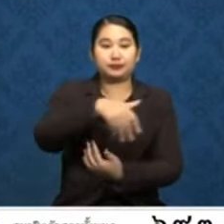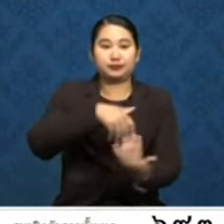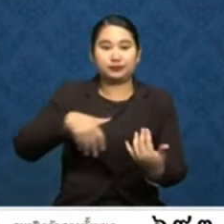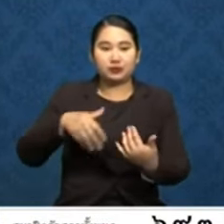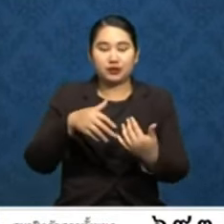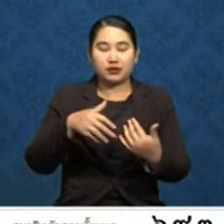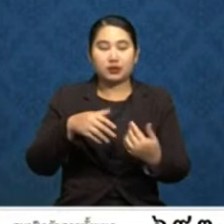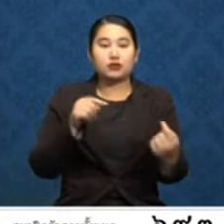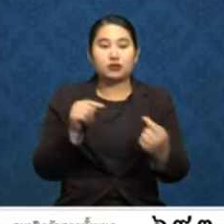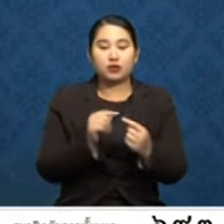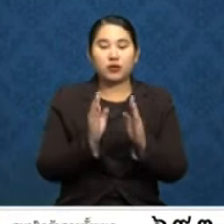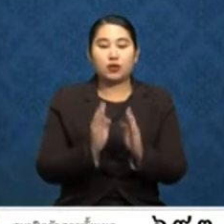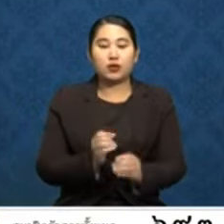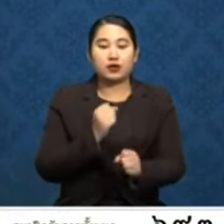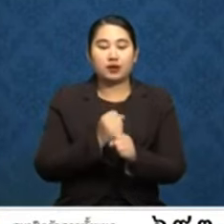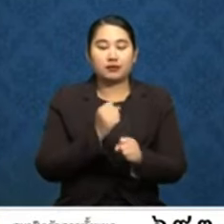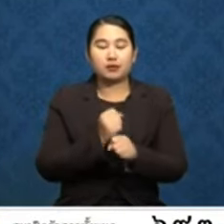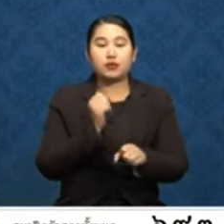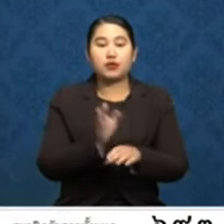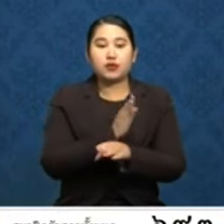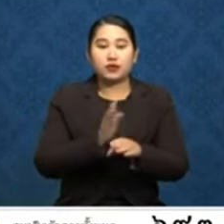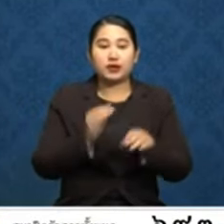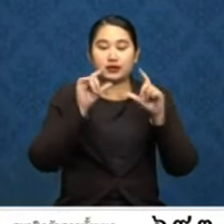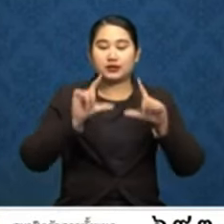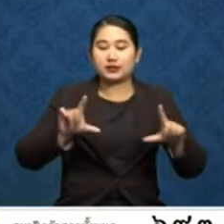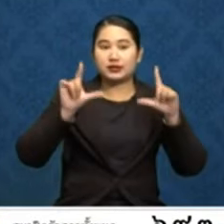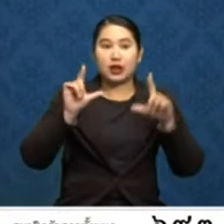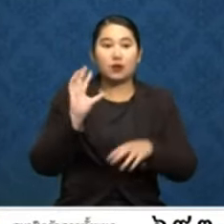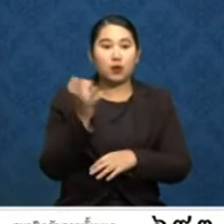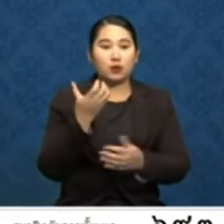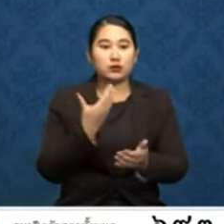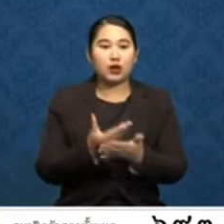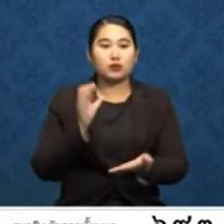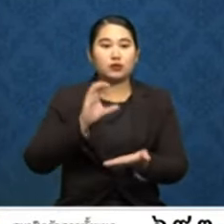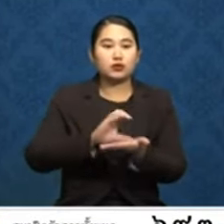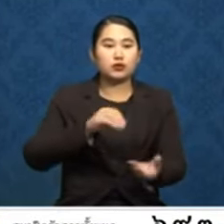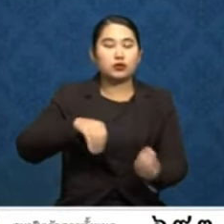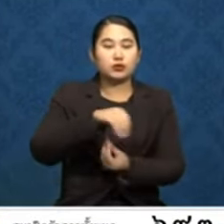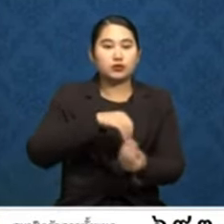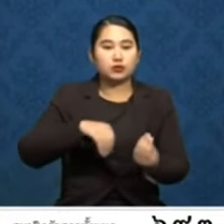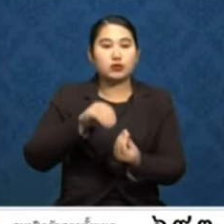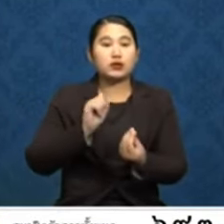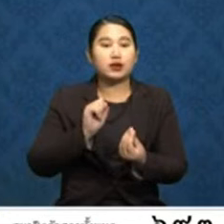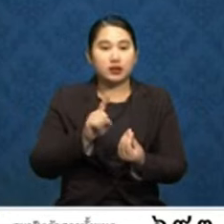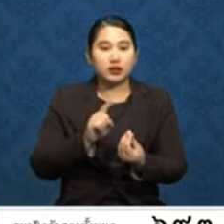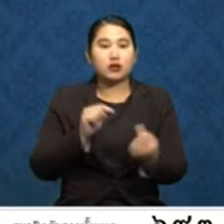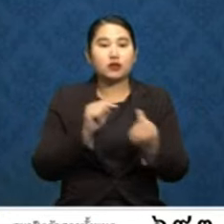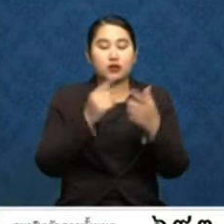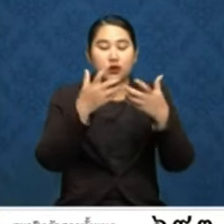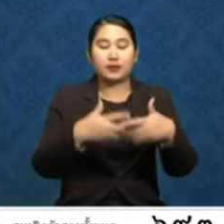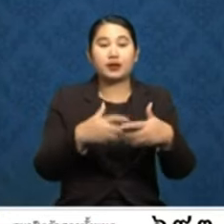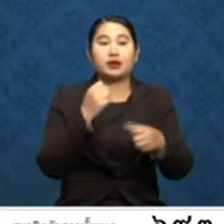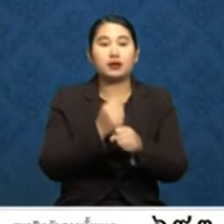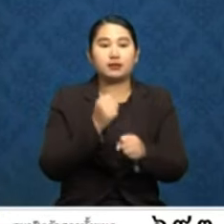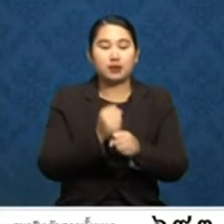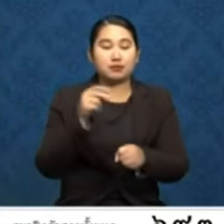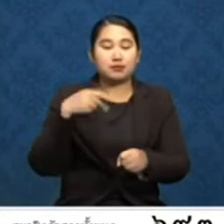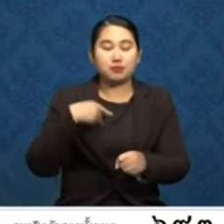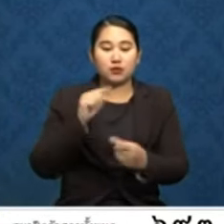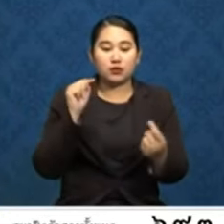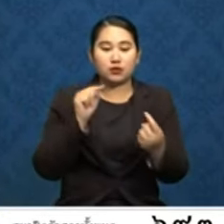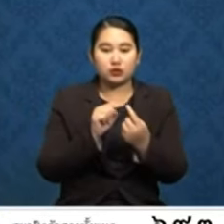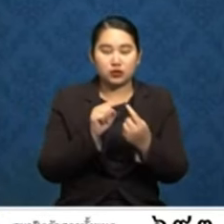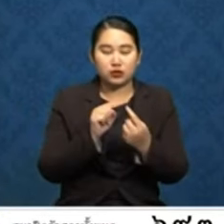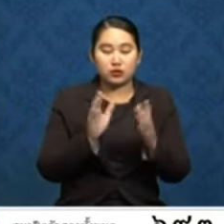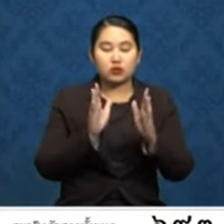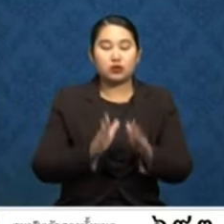การด้านเทคโนโลยีขนาดใหญ่ของโลกลงทุนในอุตสาหกรรมที่จะเอื้อให้เกิดประโยชน์ต่อผู้ประก